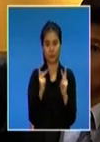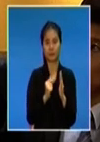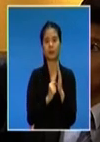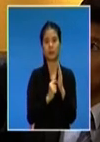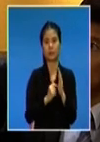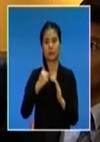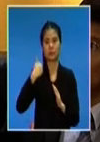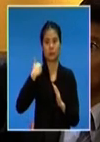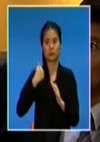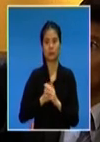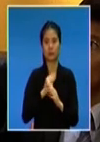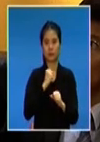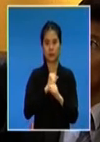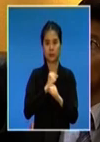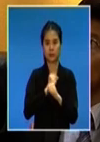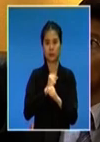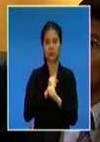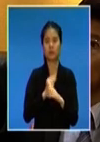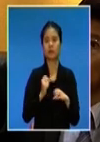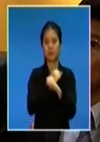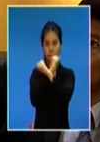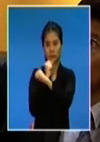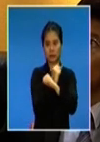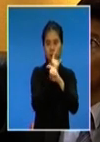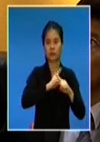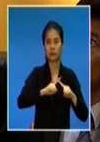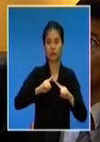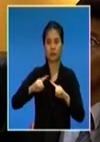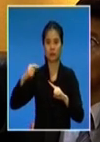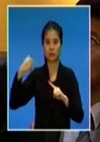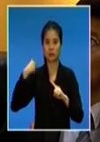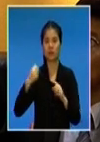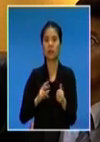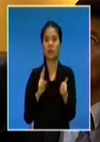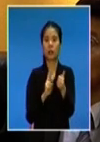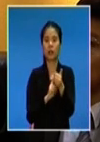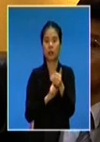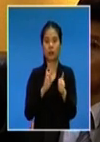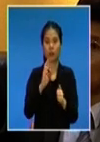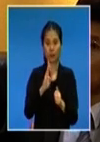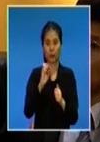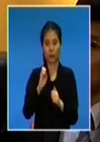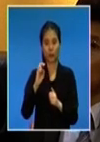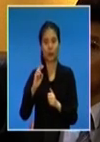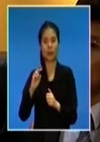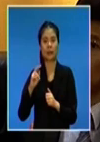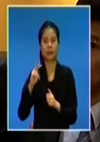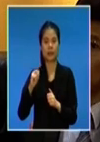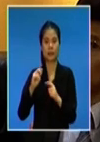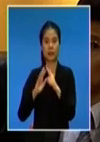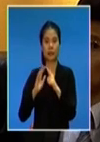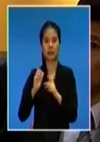อซึ่งไอ้ซิกเซฟตี้ตอนนั้นเราได้แล้วพอไปเสนอเสร็จเนี่ยท่านรองวิษณุเนี่ยรับทุกเรื่องไป